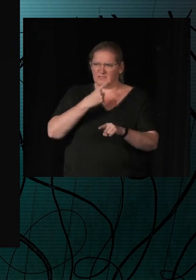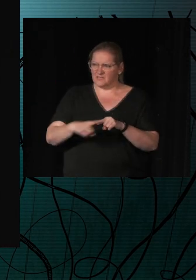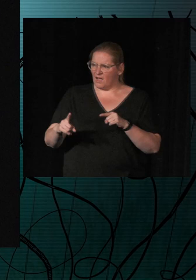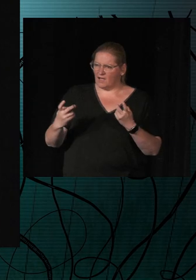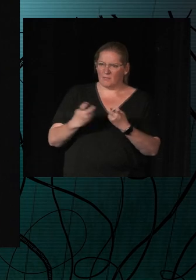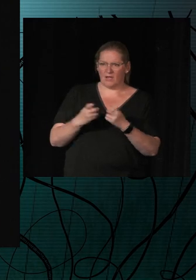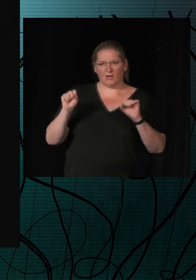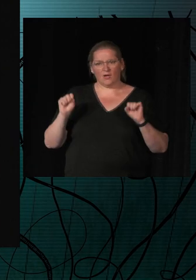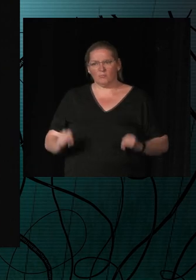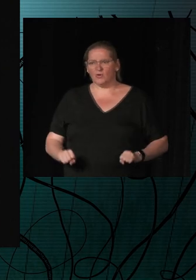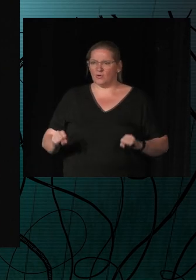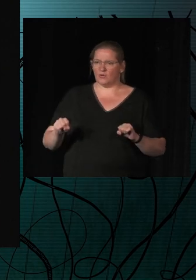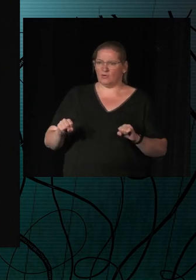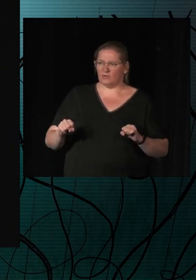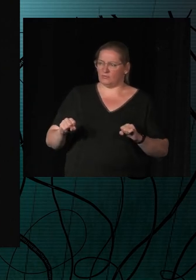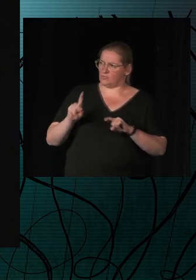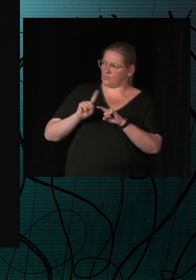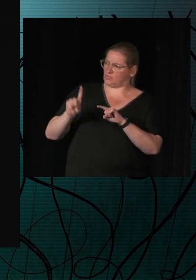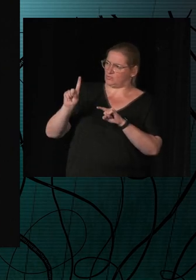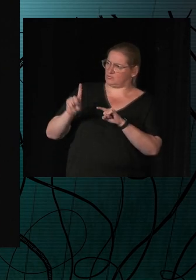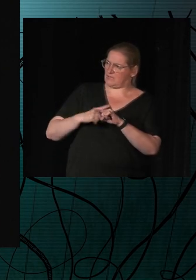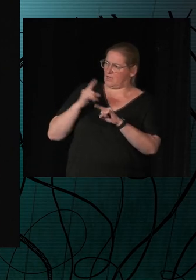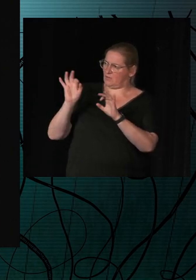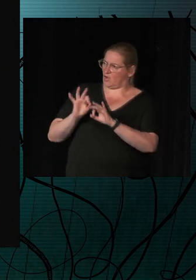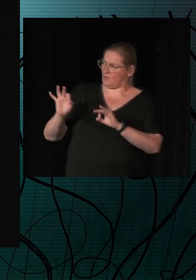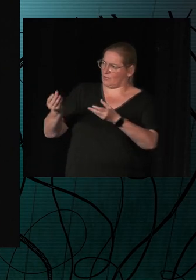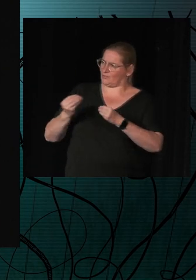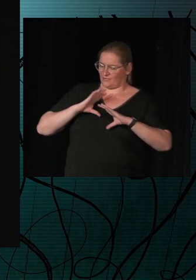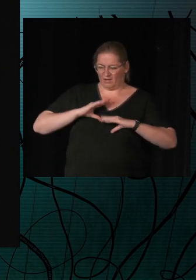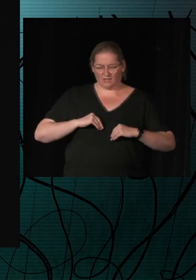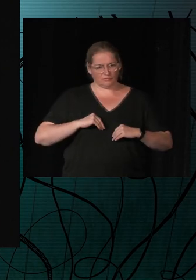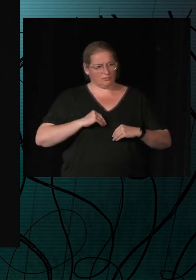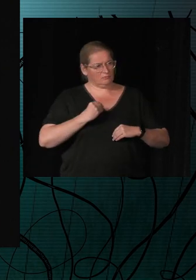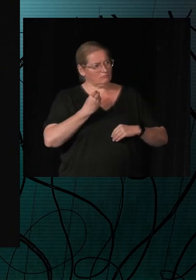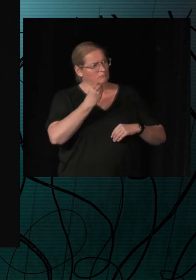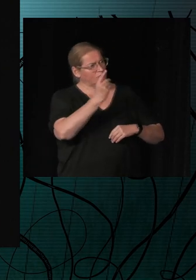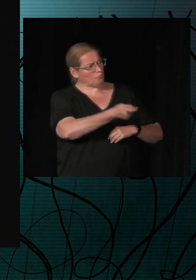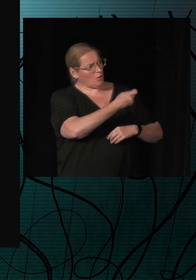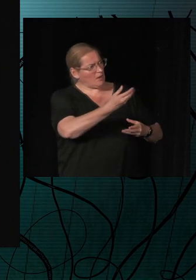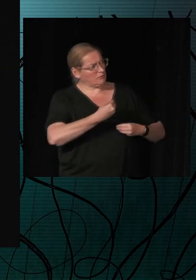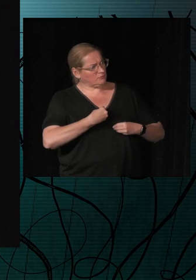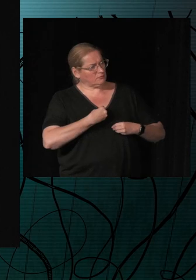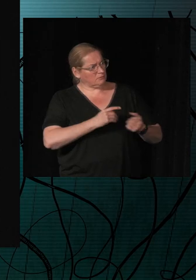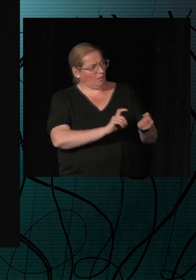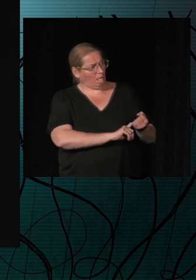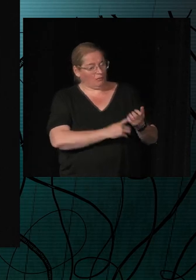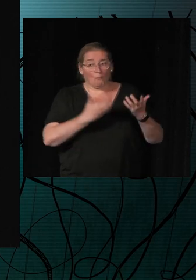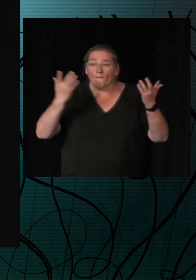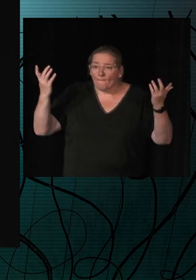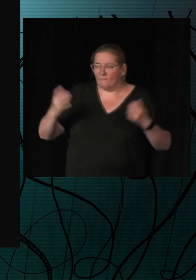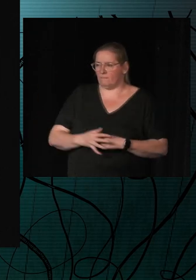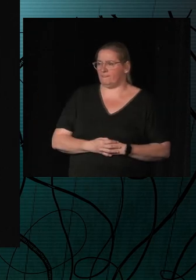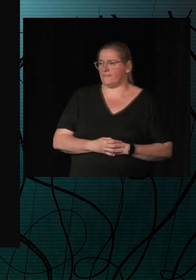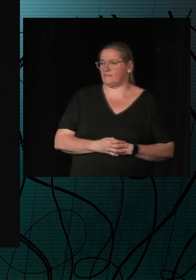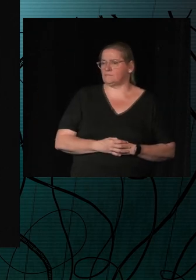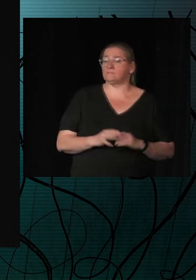fois on peut être rassuré par un truc qui l'est pas du tout et puis inquiété par un truc qui paraît complètement normal enfin donc je trouve que c'est très intéressant ouais à propos du